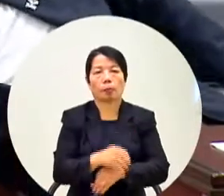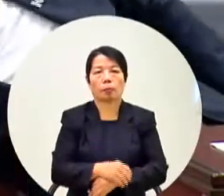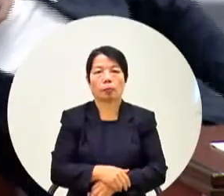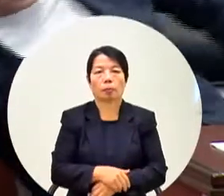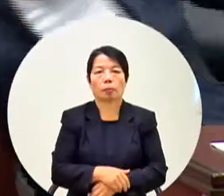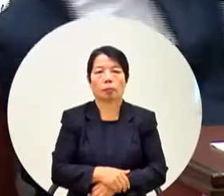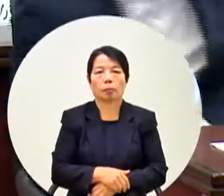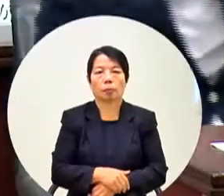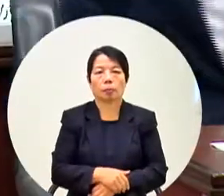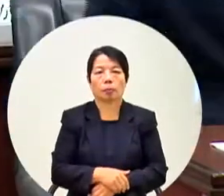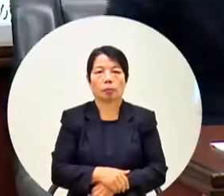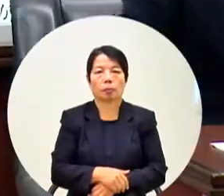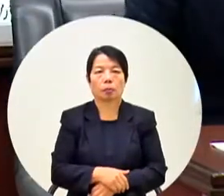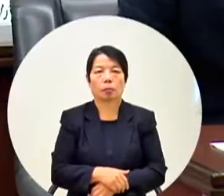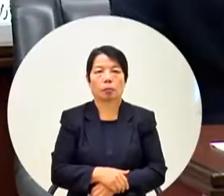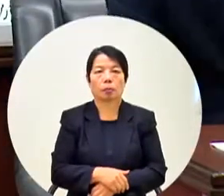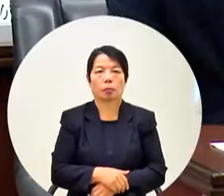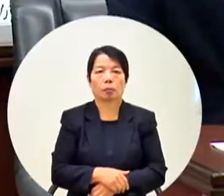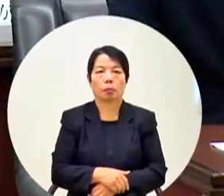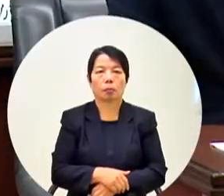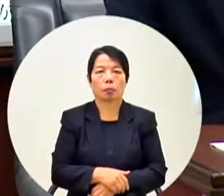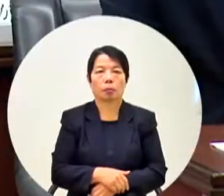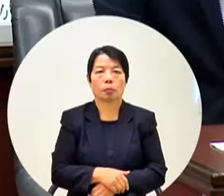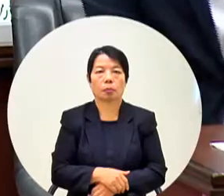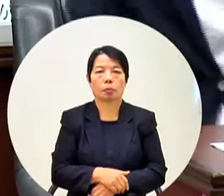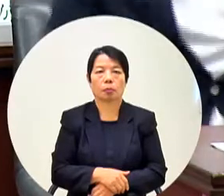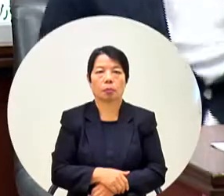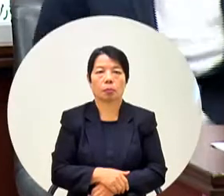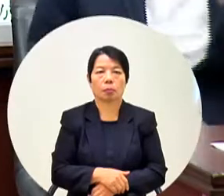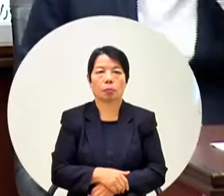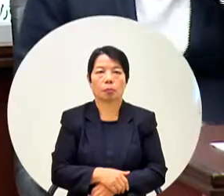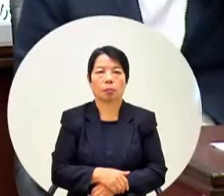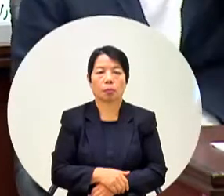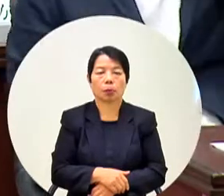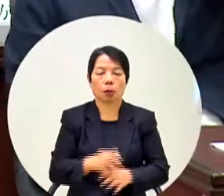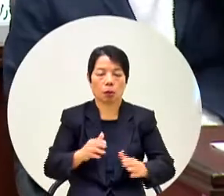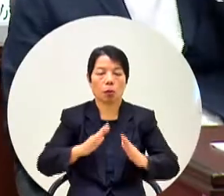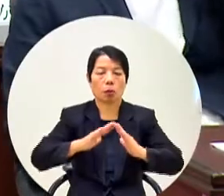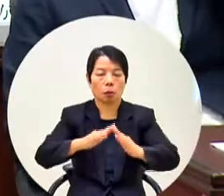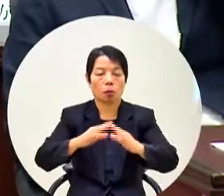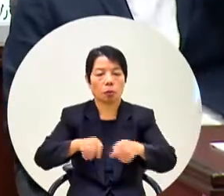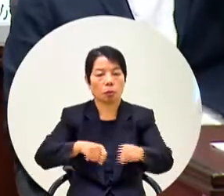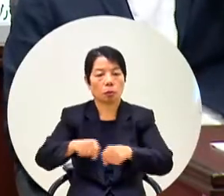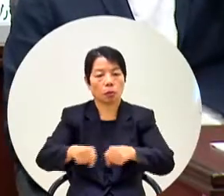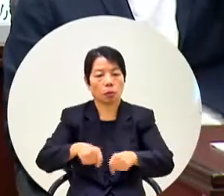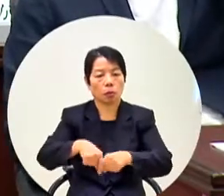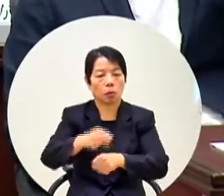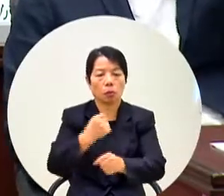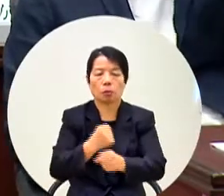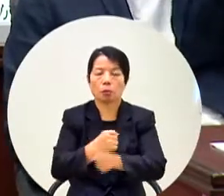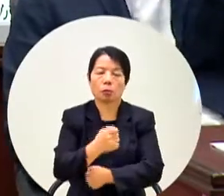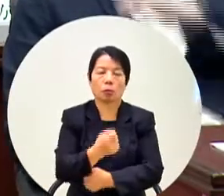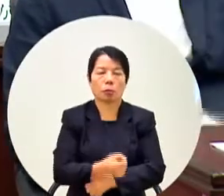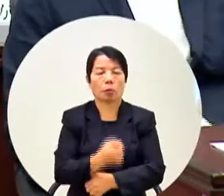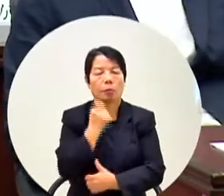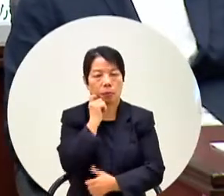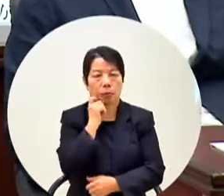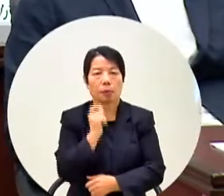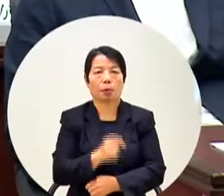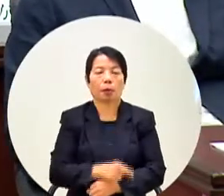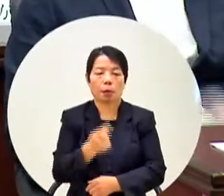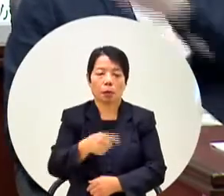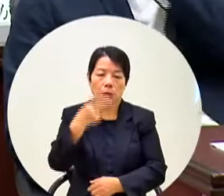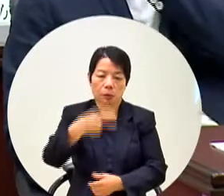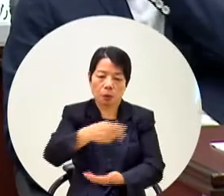要反地移民，咱讲实在，无法当都市计划永远无法当一面，你嘛无法当去重划